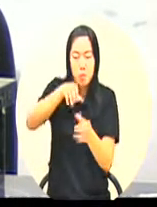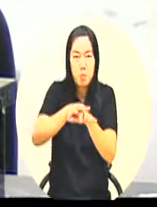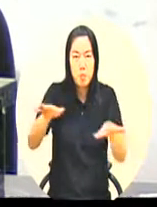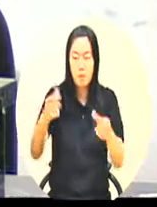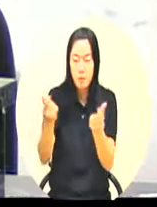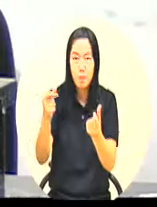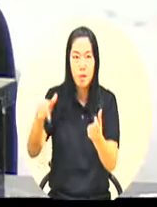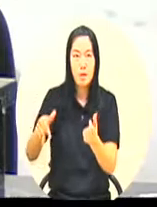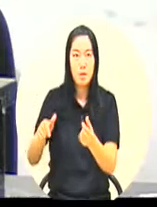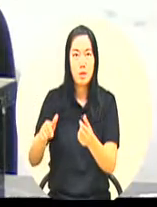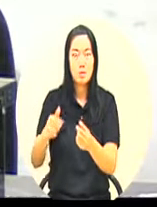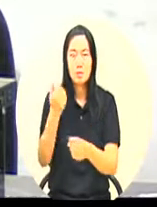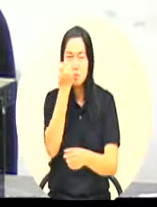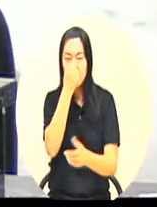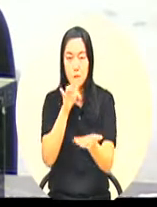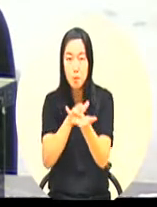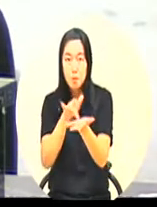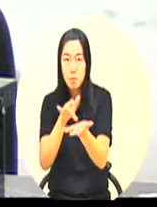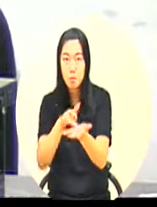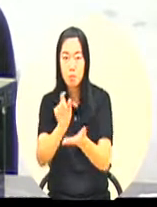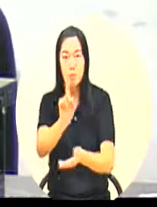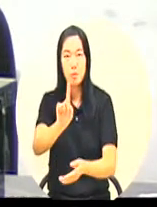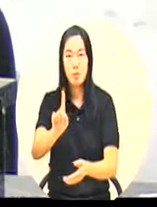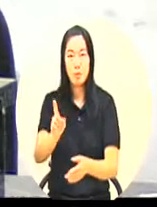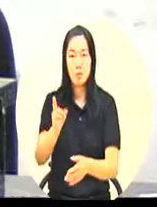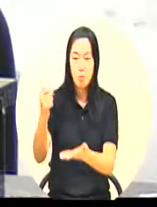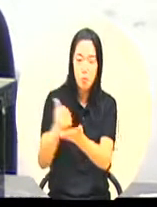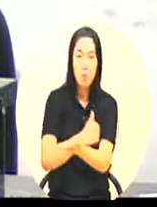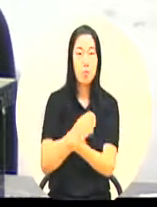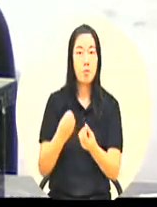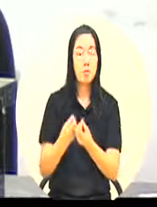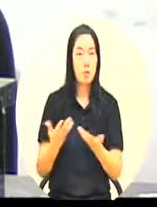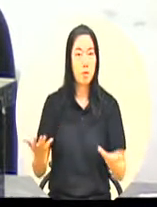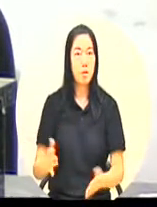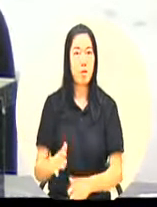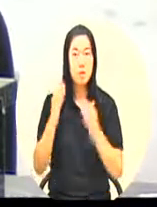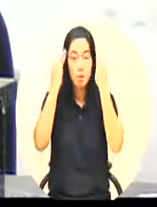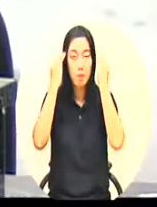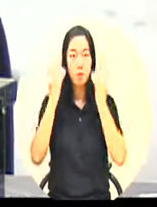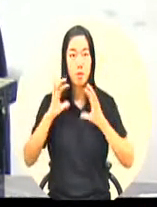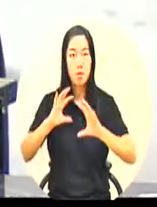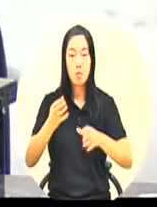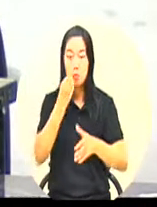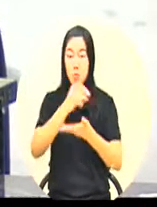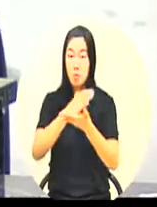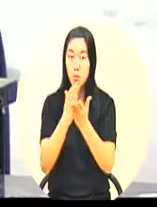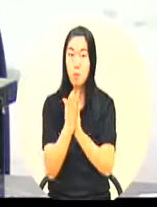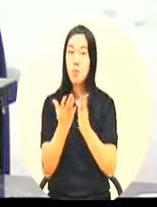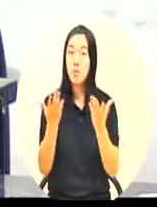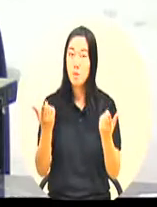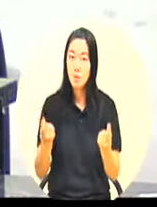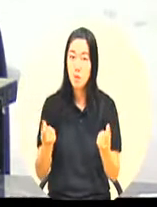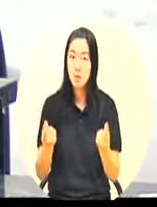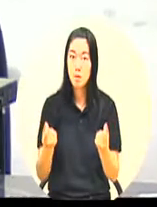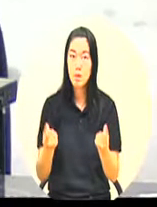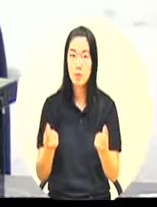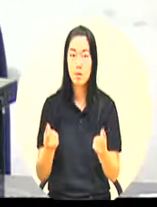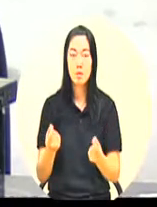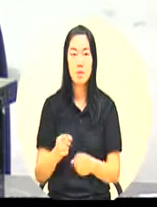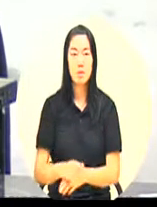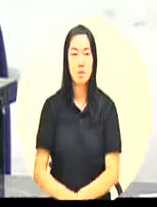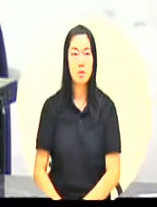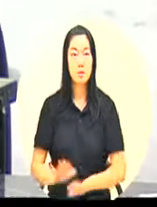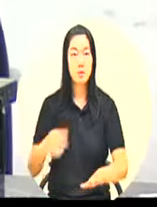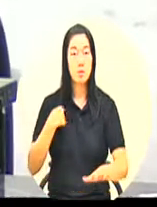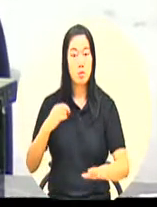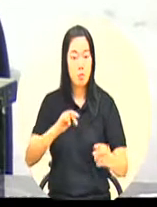他不安全的情况发生了，那韩国输入到台湾的食品，是不是我们的现在